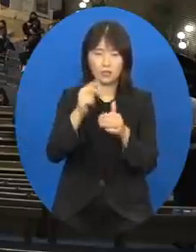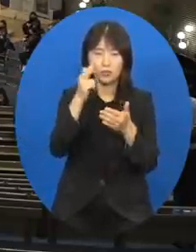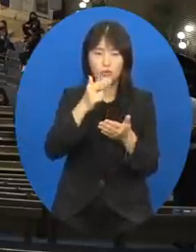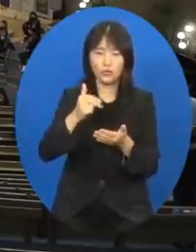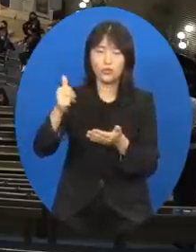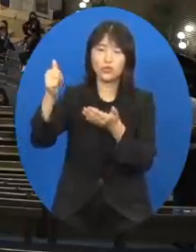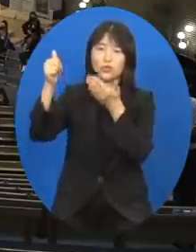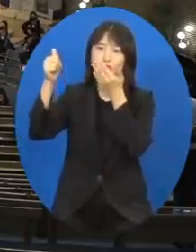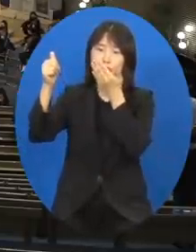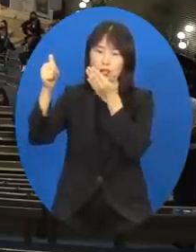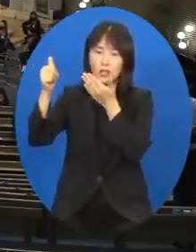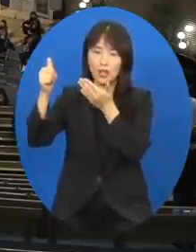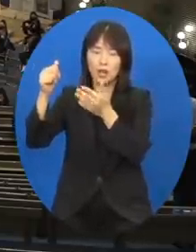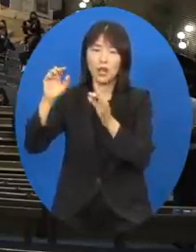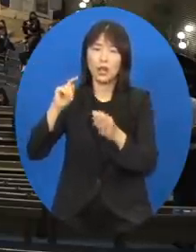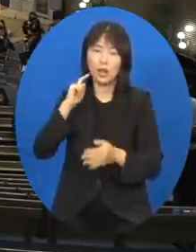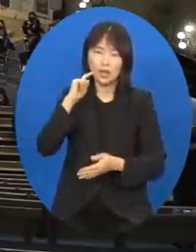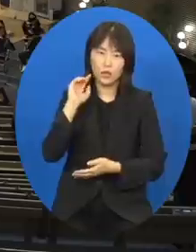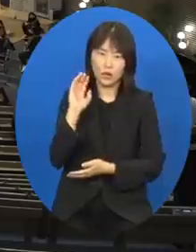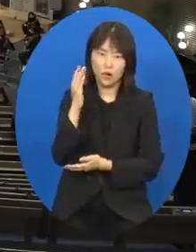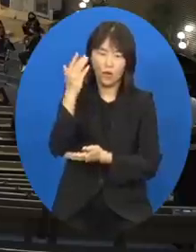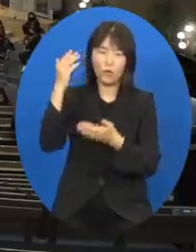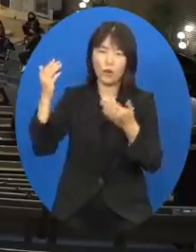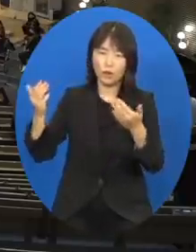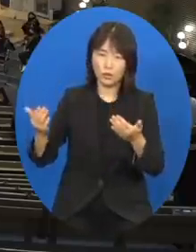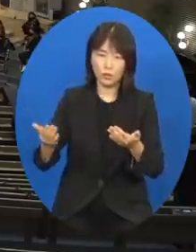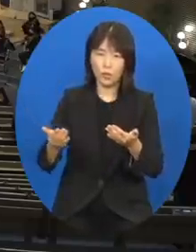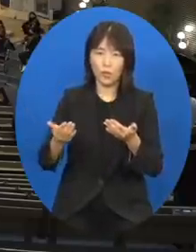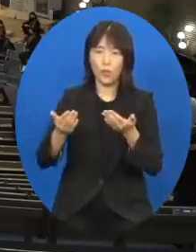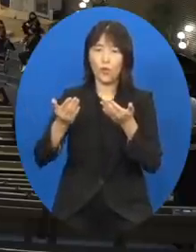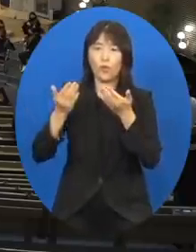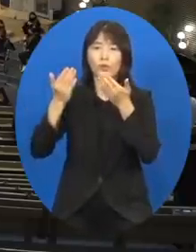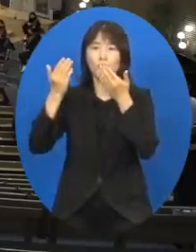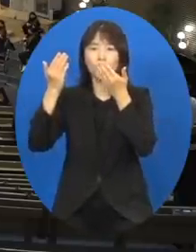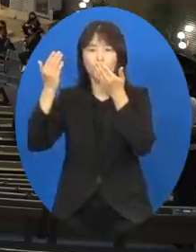거룩하신 구주께 영광